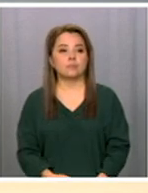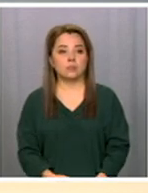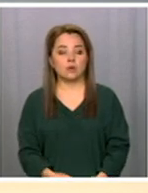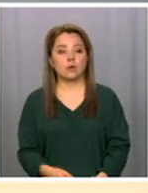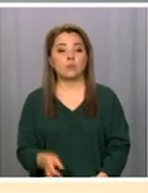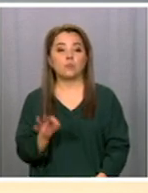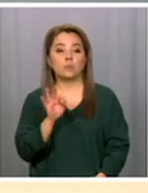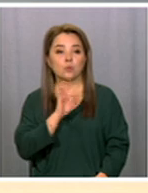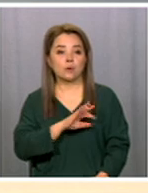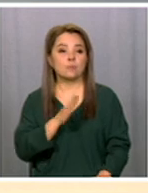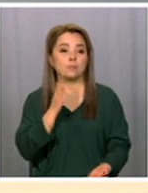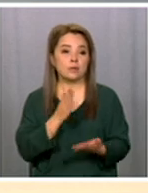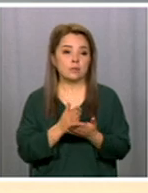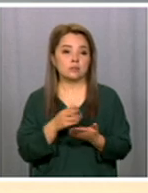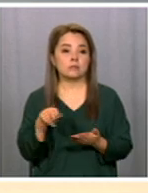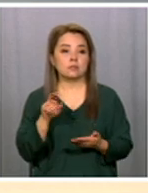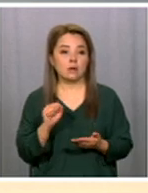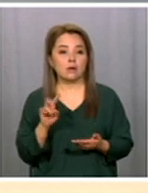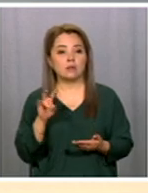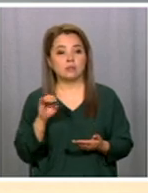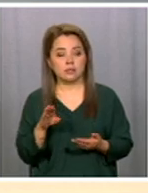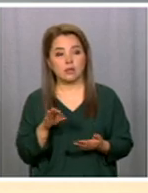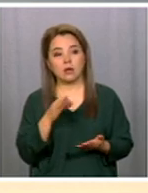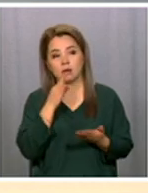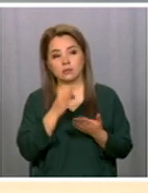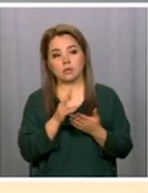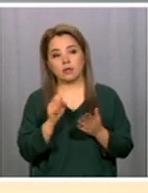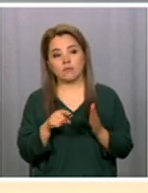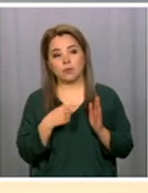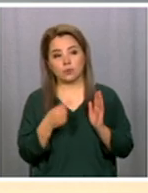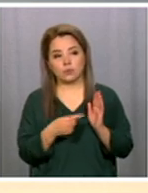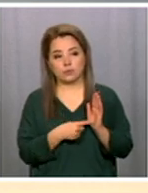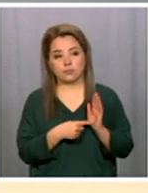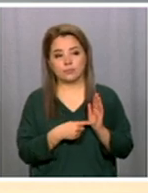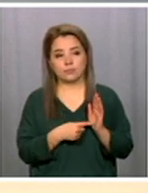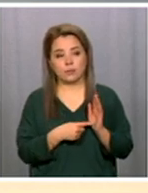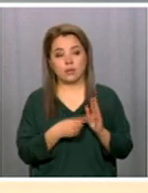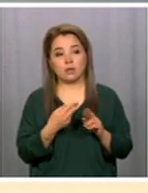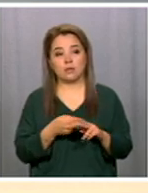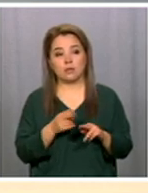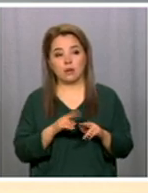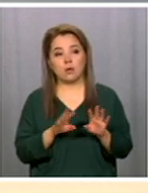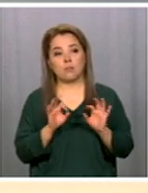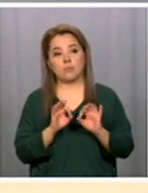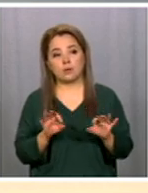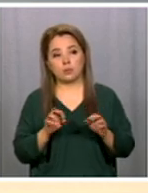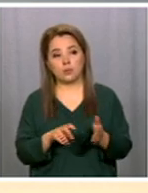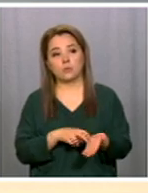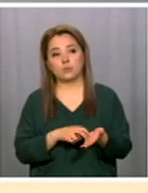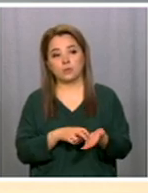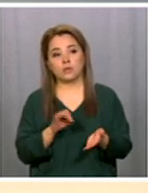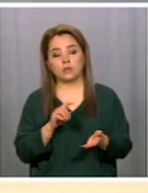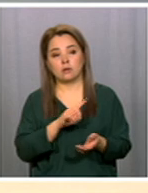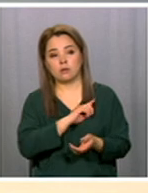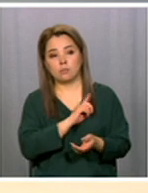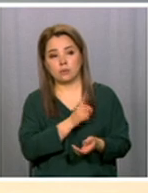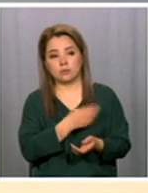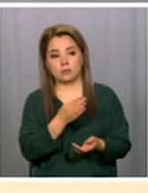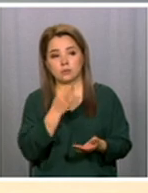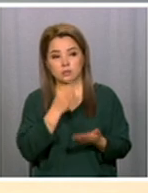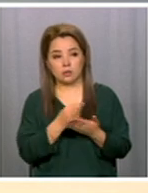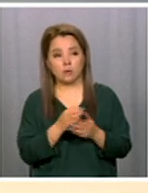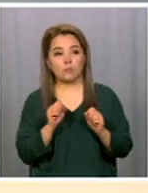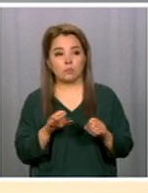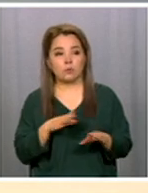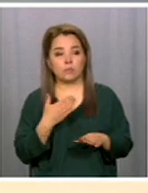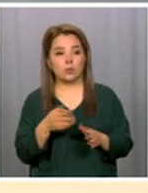Пользуясь приемом «да-нет», ответьте на вопросы. Эти поговорки о трусости и храбрости – может